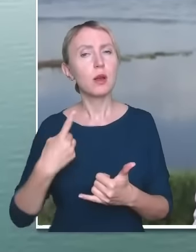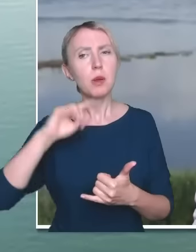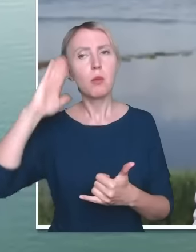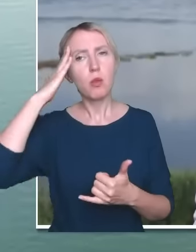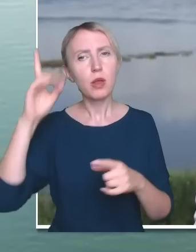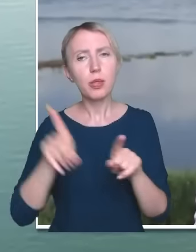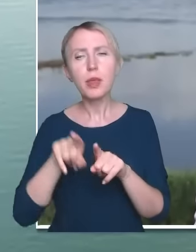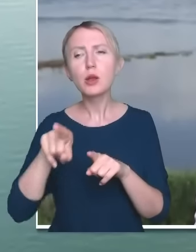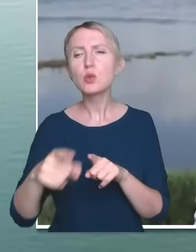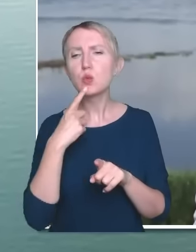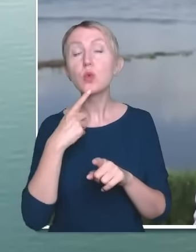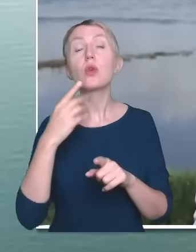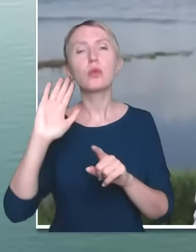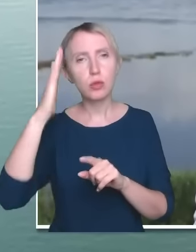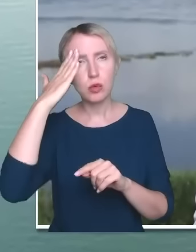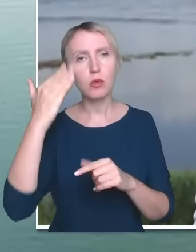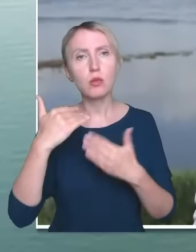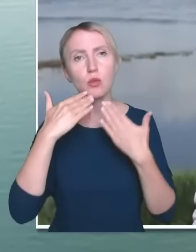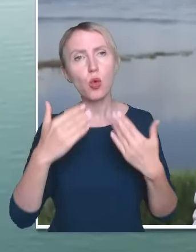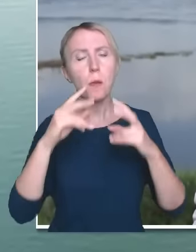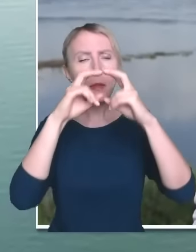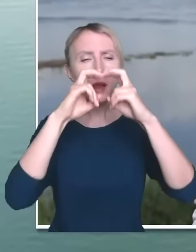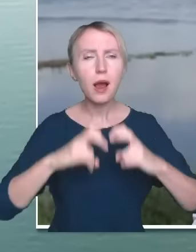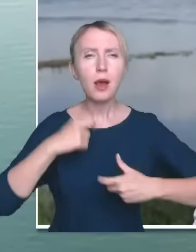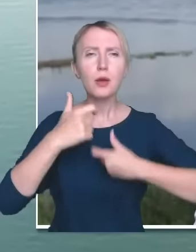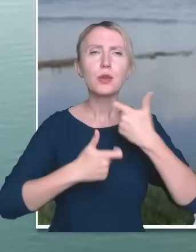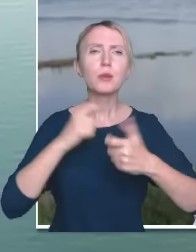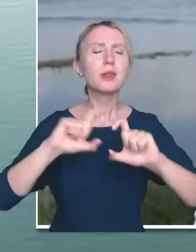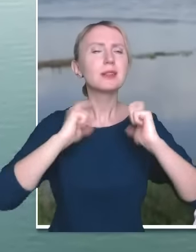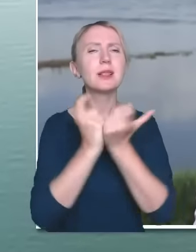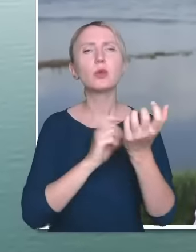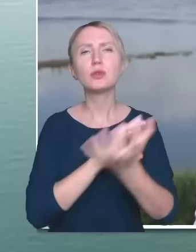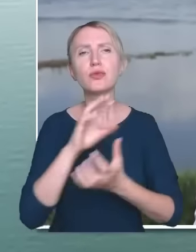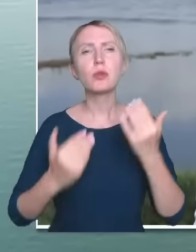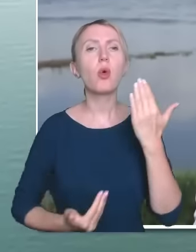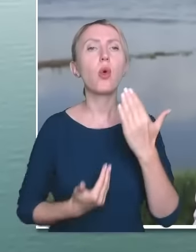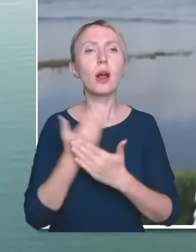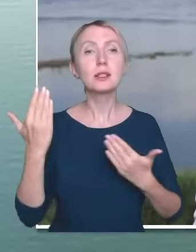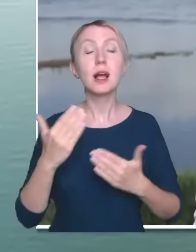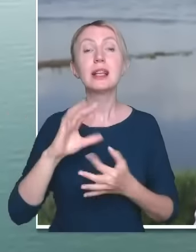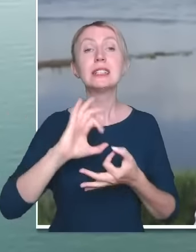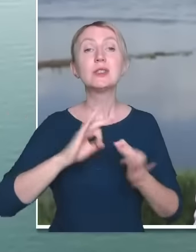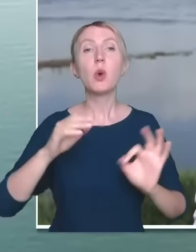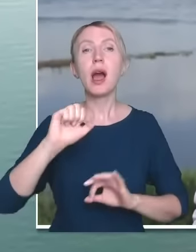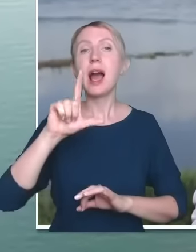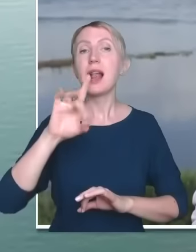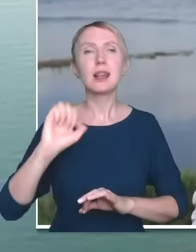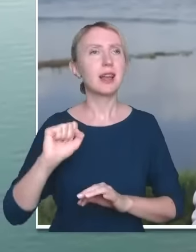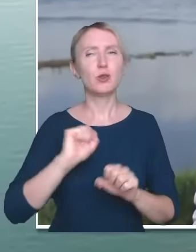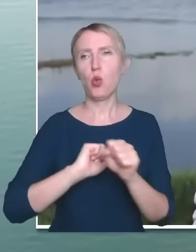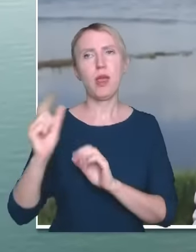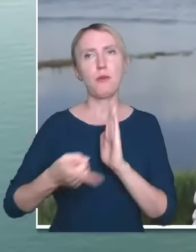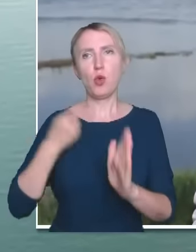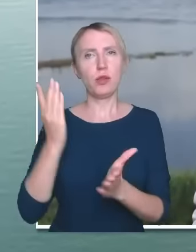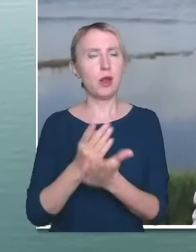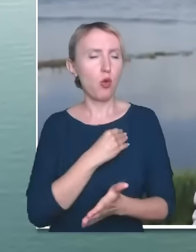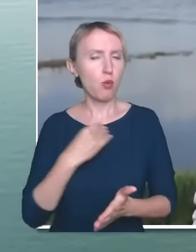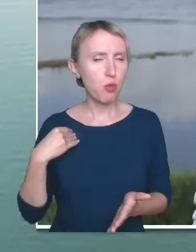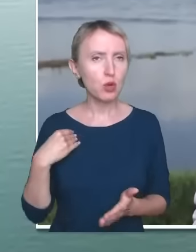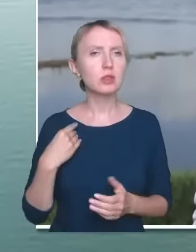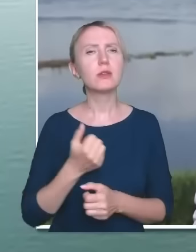tego przeciwnika poprzez badania prowadzone na całym świecie, bo okazało się, że złota alga nie jest ewenementem, że funkcjonuje